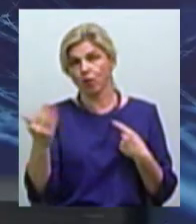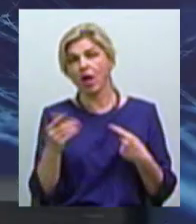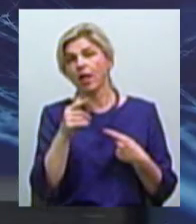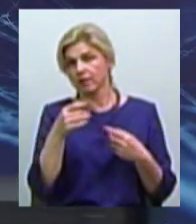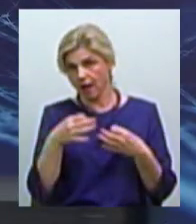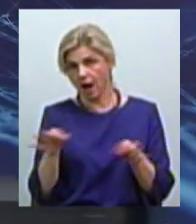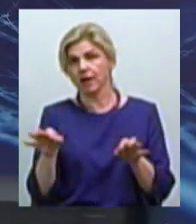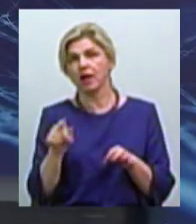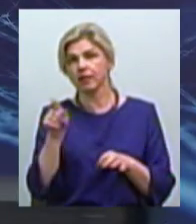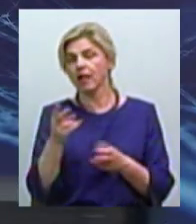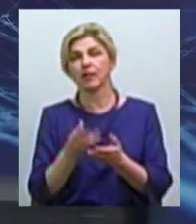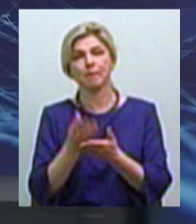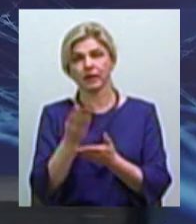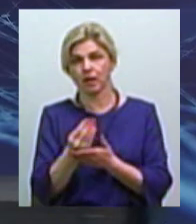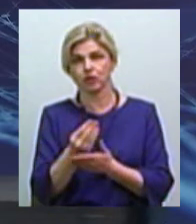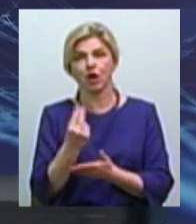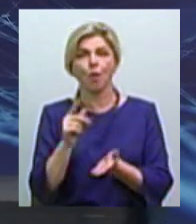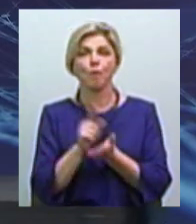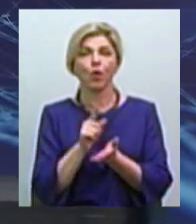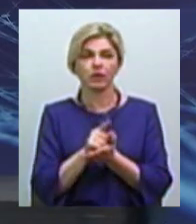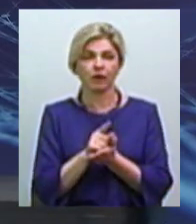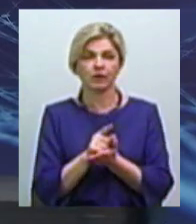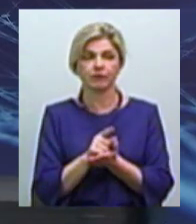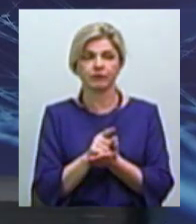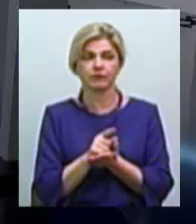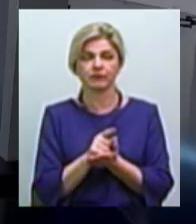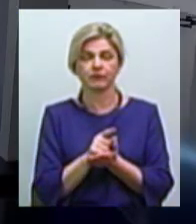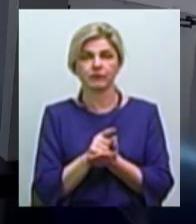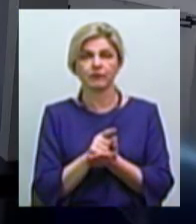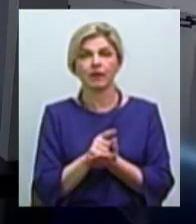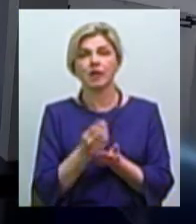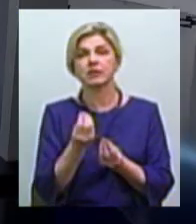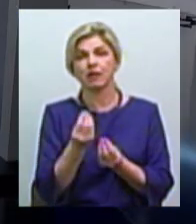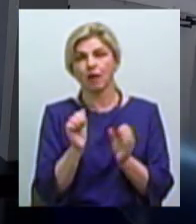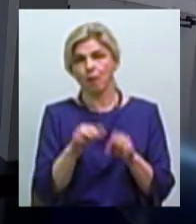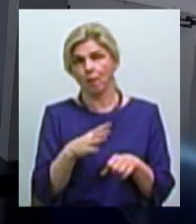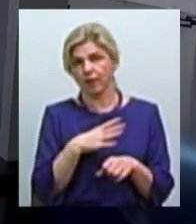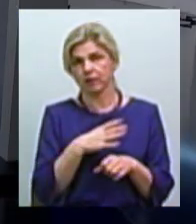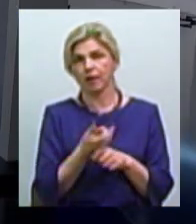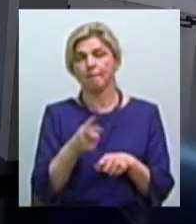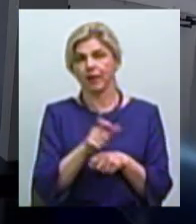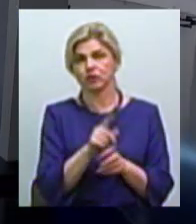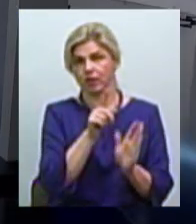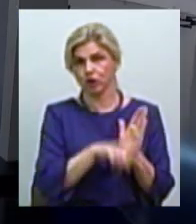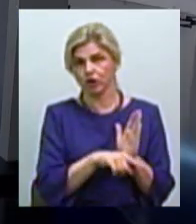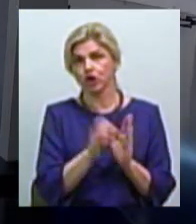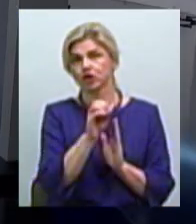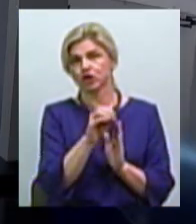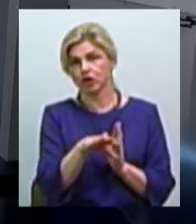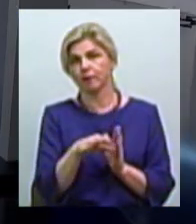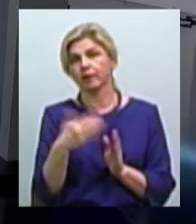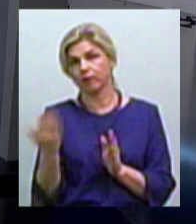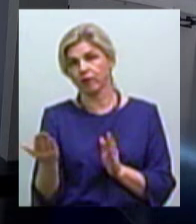не сплачуються податки, я маю на увазі нелегальні. І ціна може бути більш привабливою для покупців. Ось